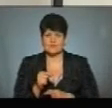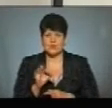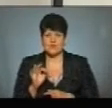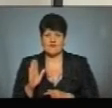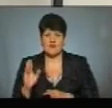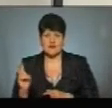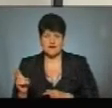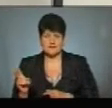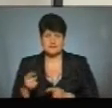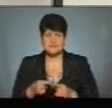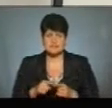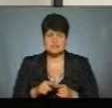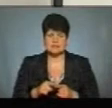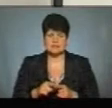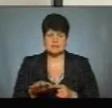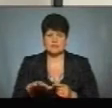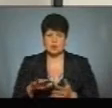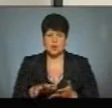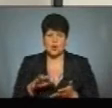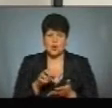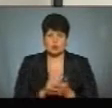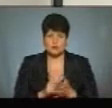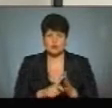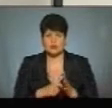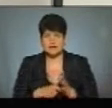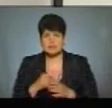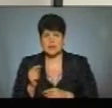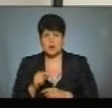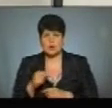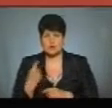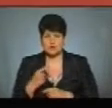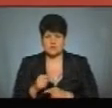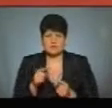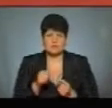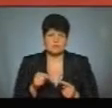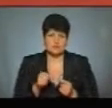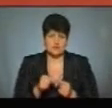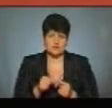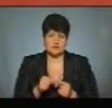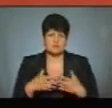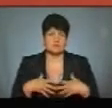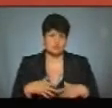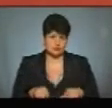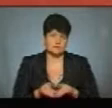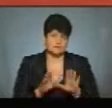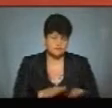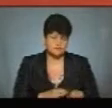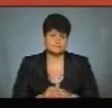ті ОВК, тобто це території, окуповані в Донецькій, Луганській області і, відповідно, Автономній Республіці